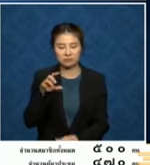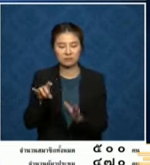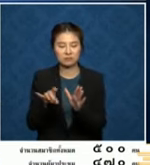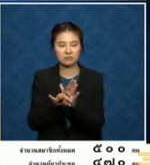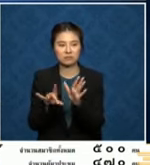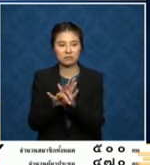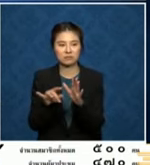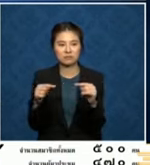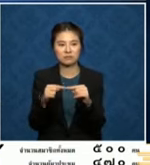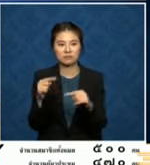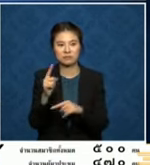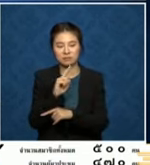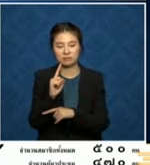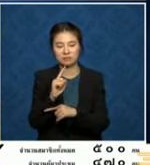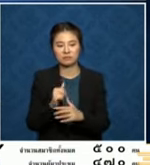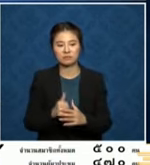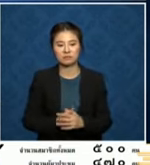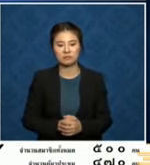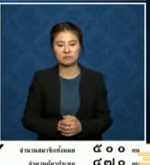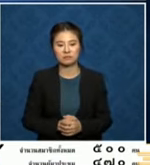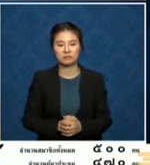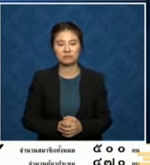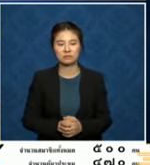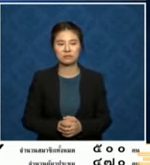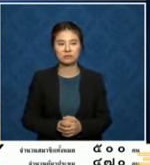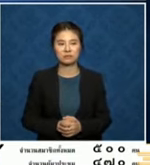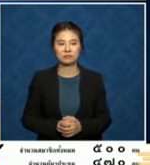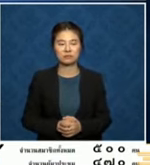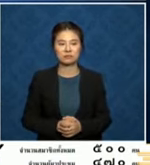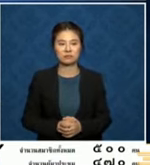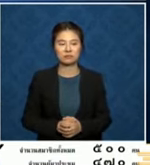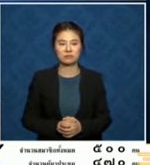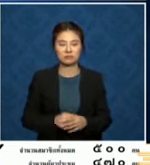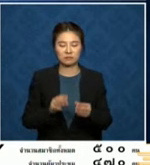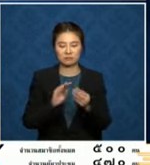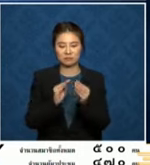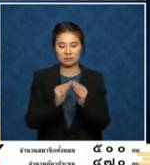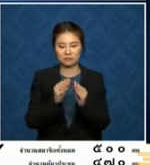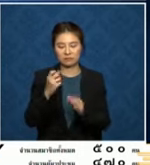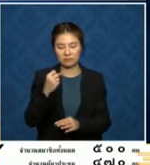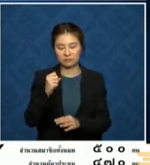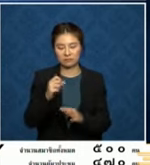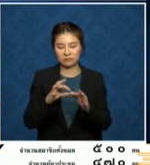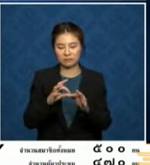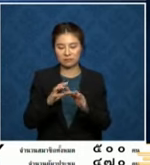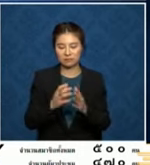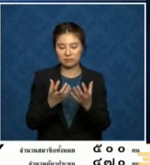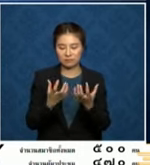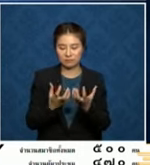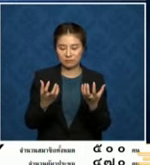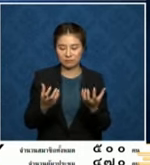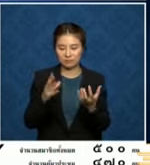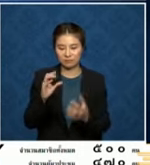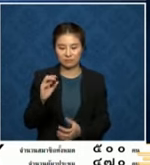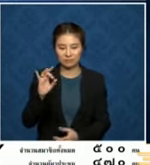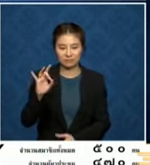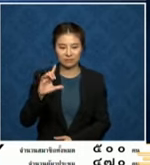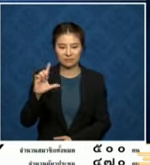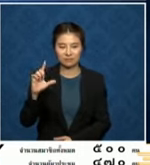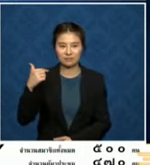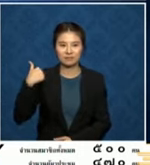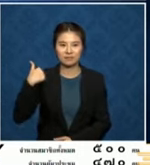วหนึ่งนะครับก่อนตัวสุดท้ายตัวที่10เนี่ยคือเข้ารู้พัน58ล้านอันนี้ก็น่